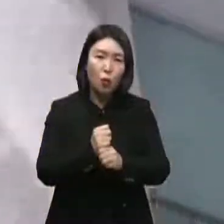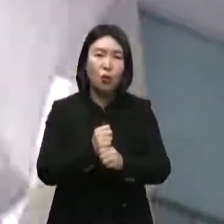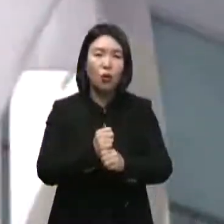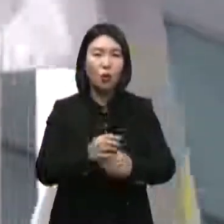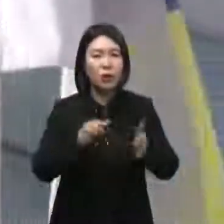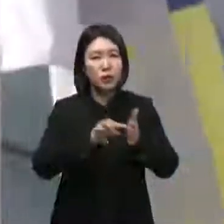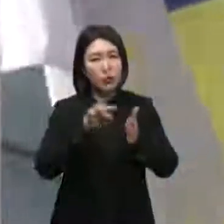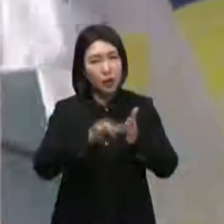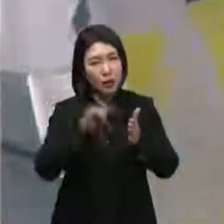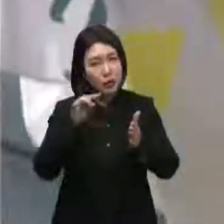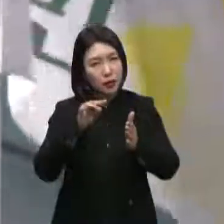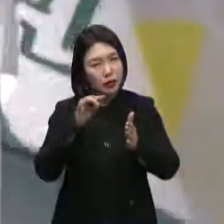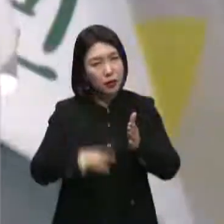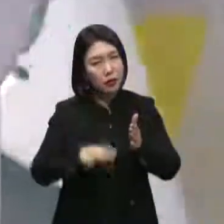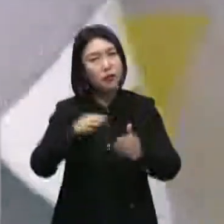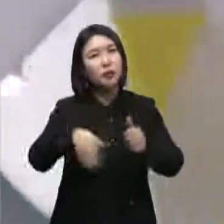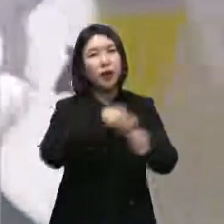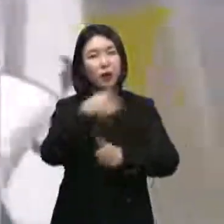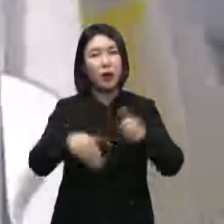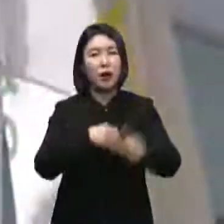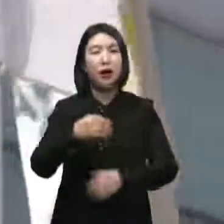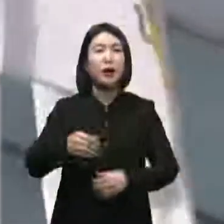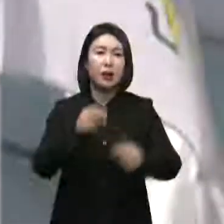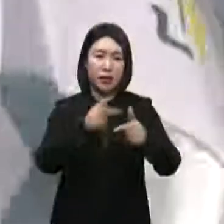홈페이지에 공개할 예정입니다